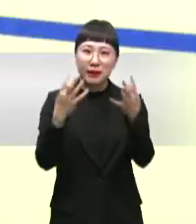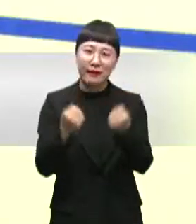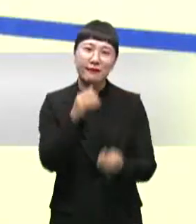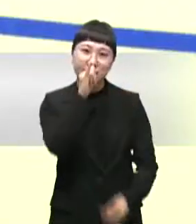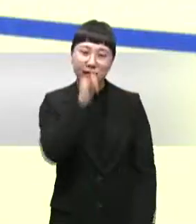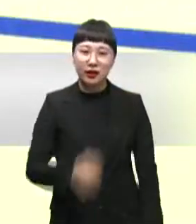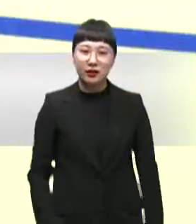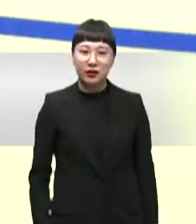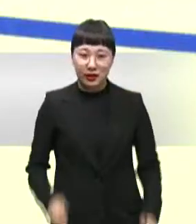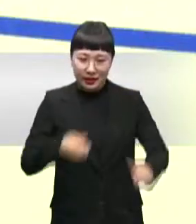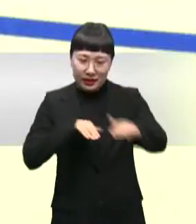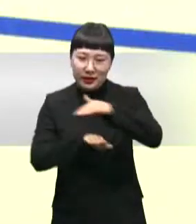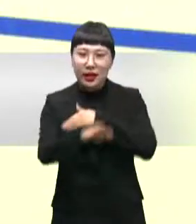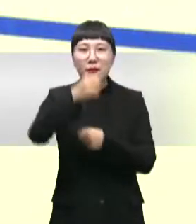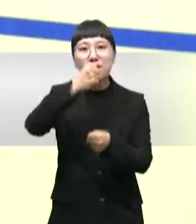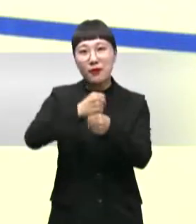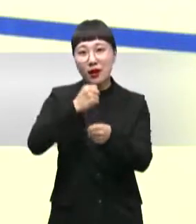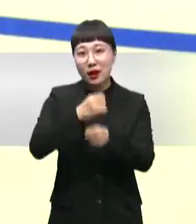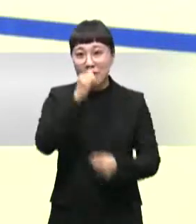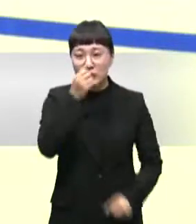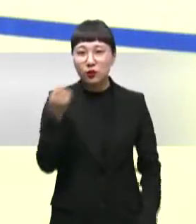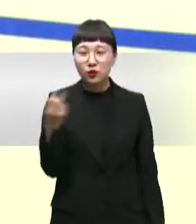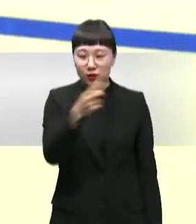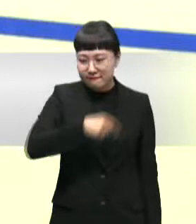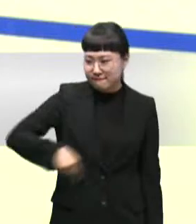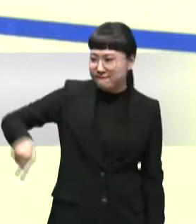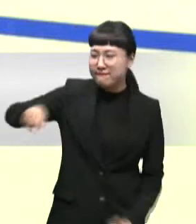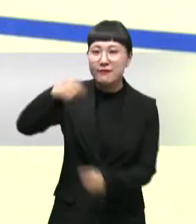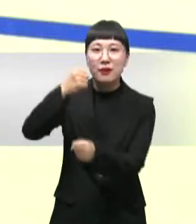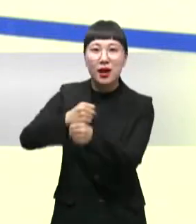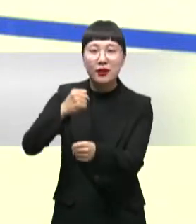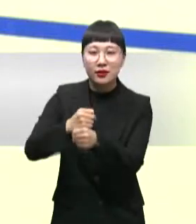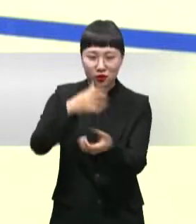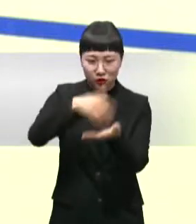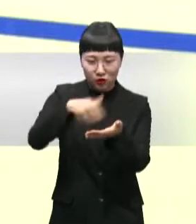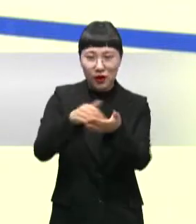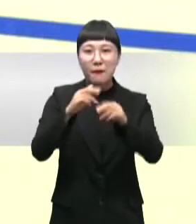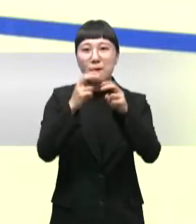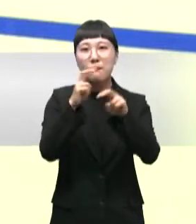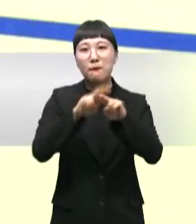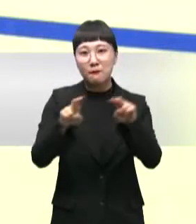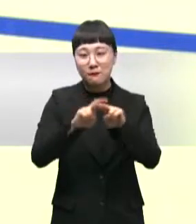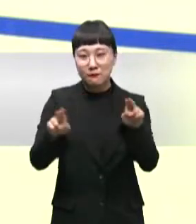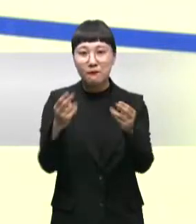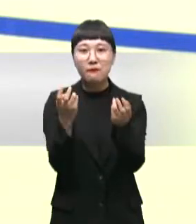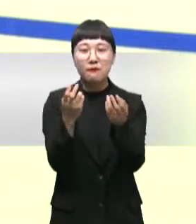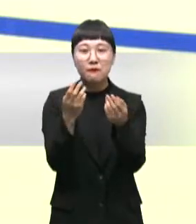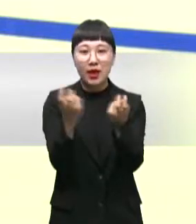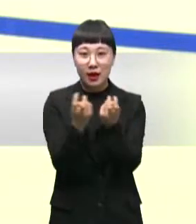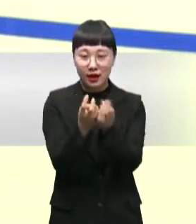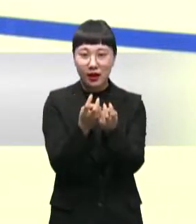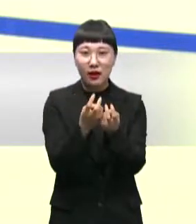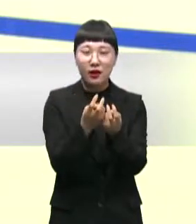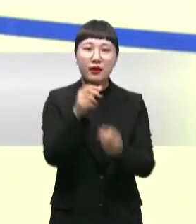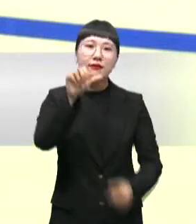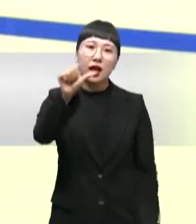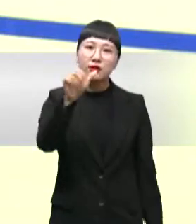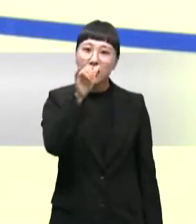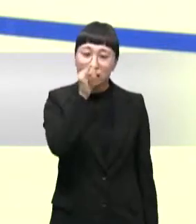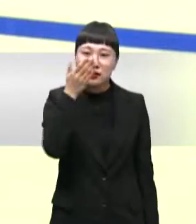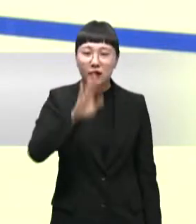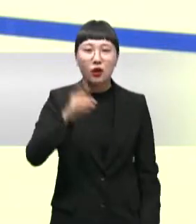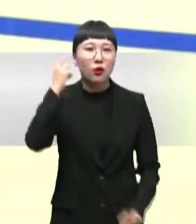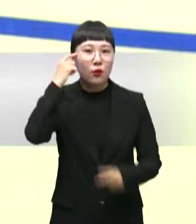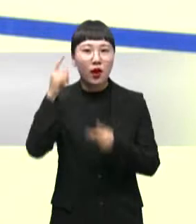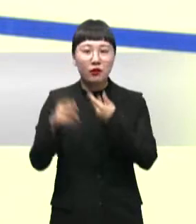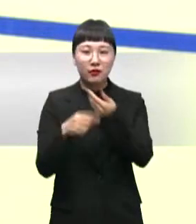있고 외곽 멀리 빼는 것도 있고 지상도 있고 대안이 다섯 개나 있는데 왜 주민들한테 최악으로